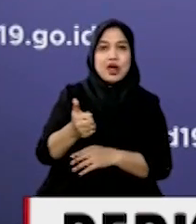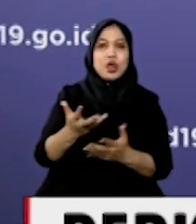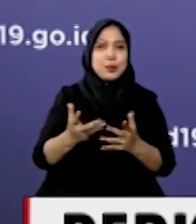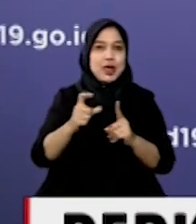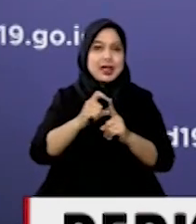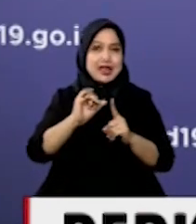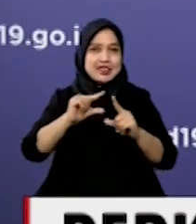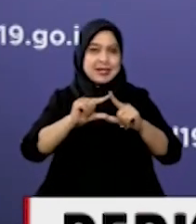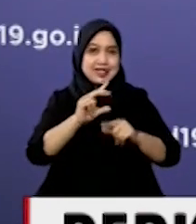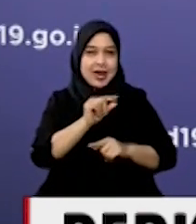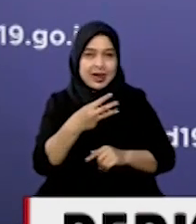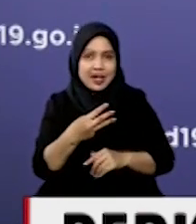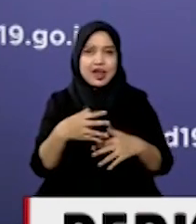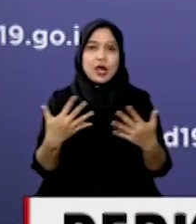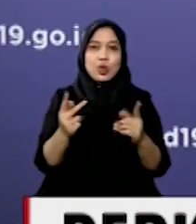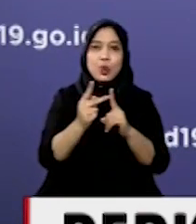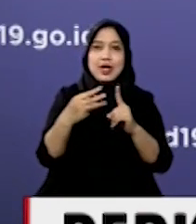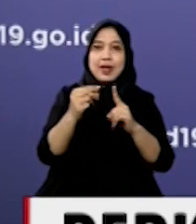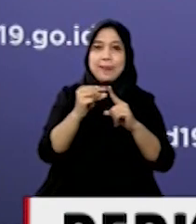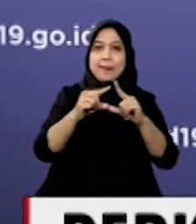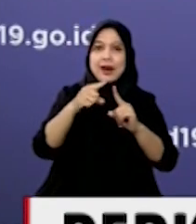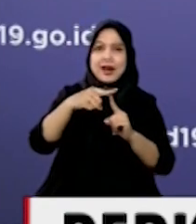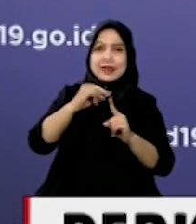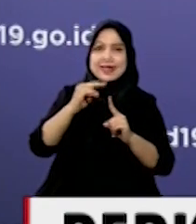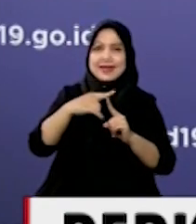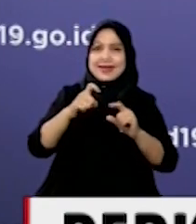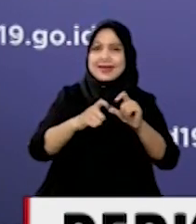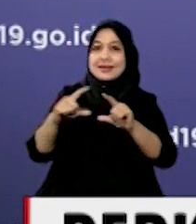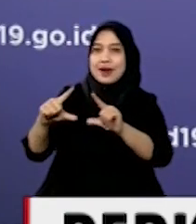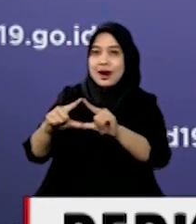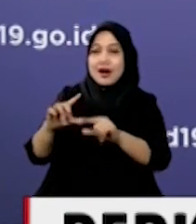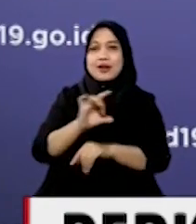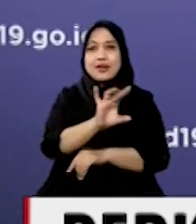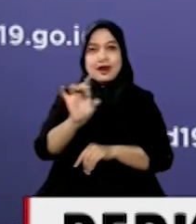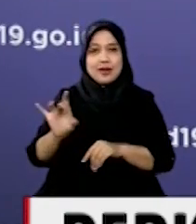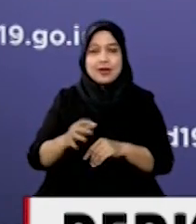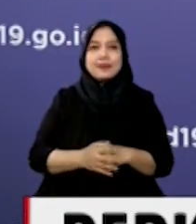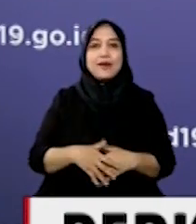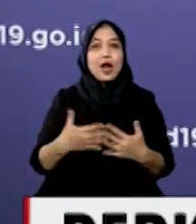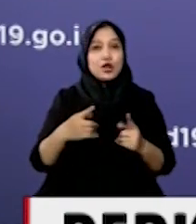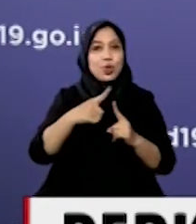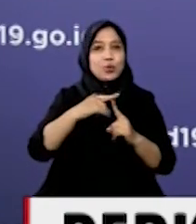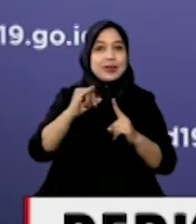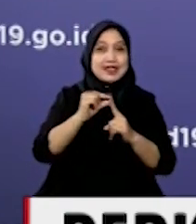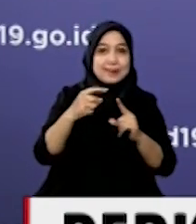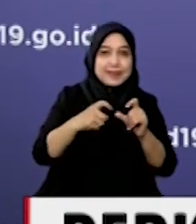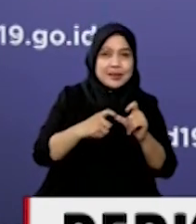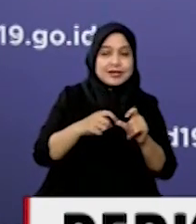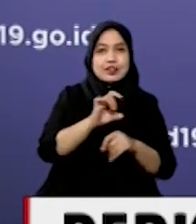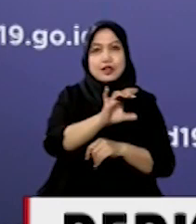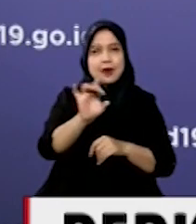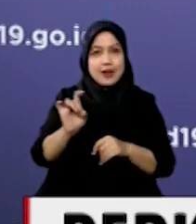diare yang menyebabkan ne patitis a.dan yang lain-lainnya yang menyebabkan tipes dan yang lain-lainnya